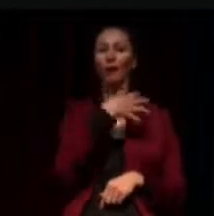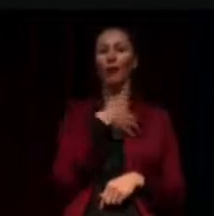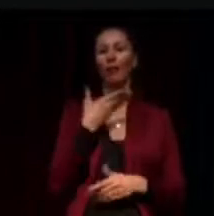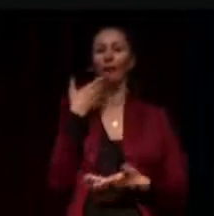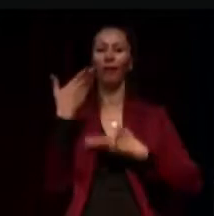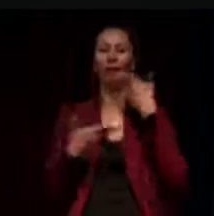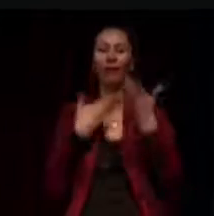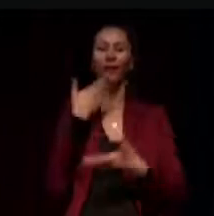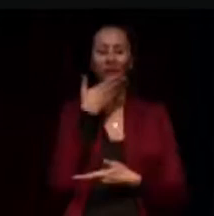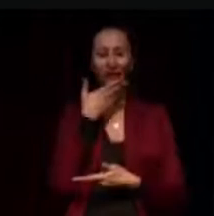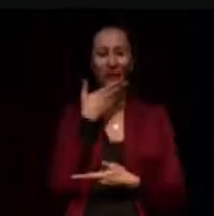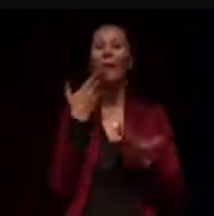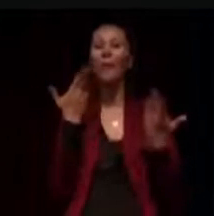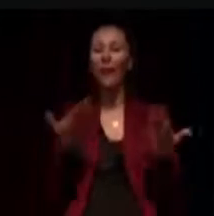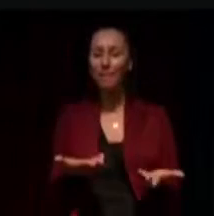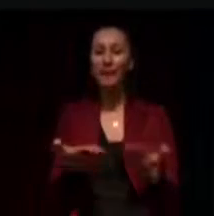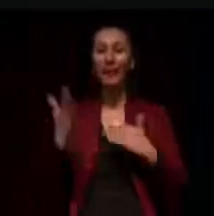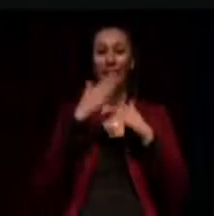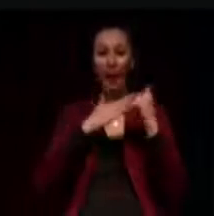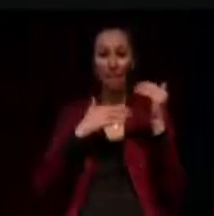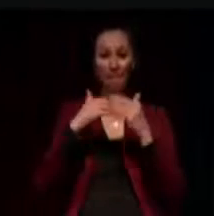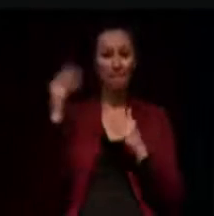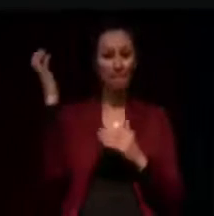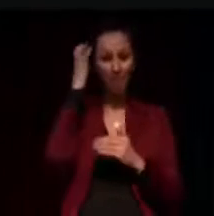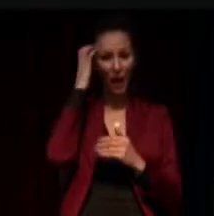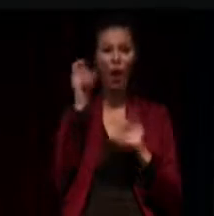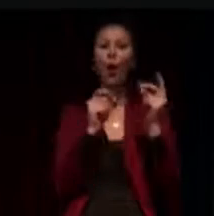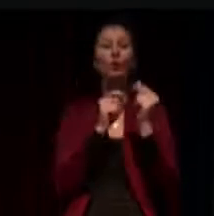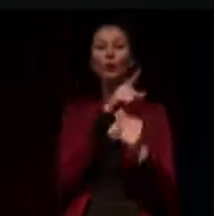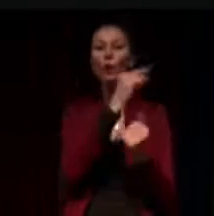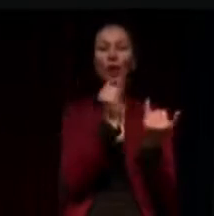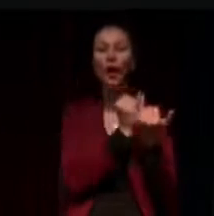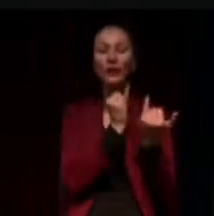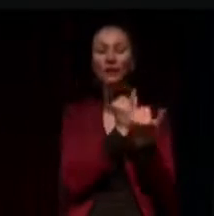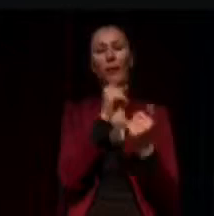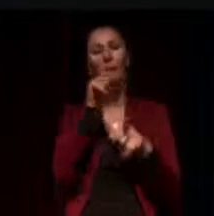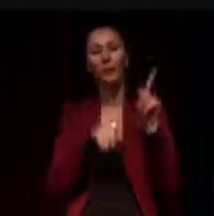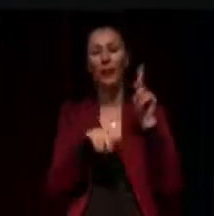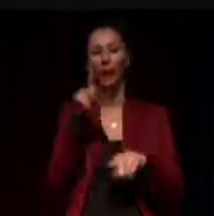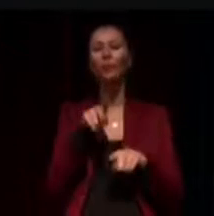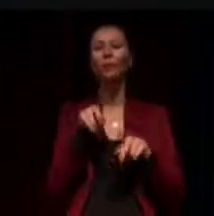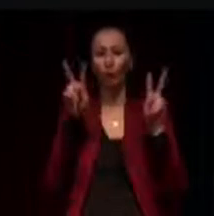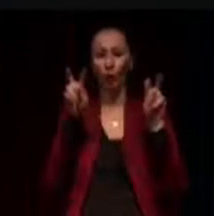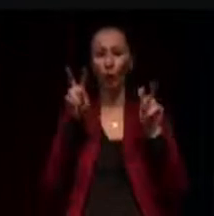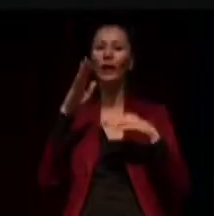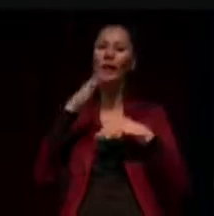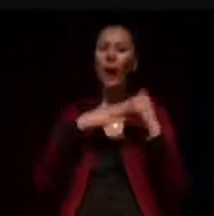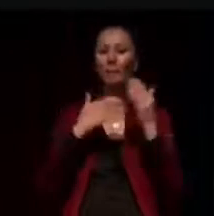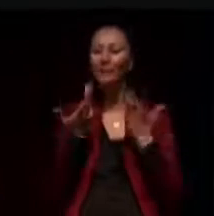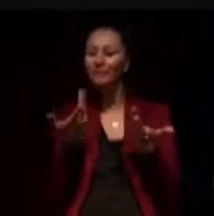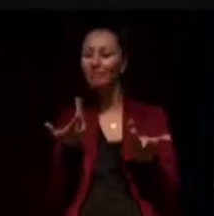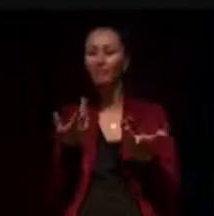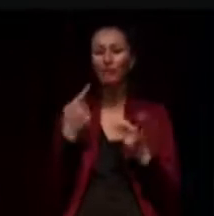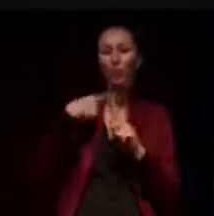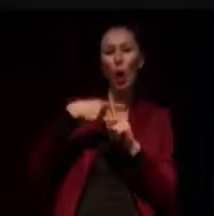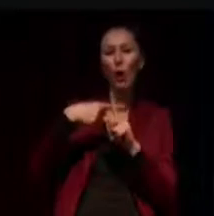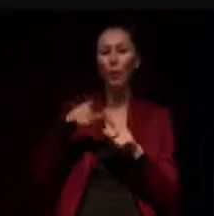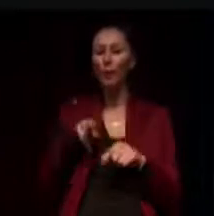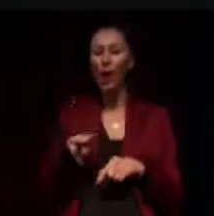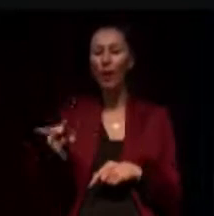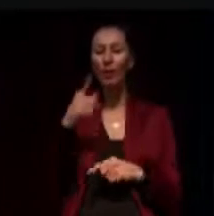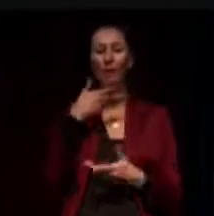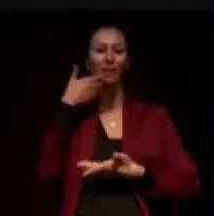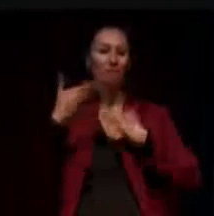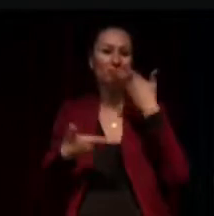getirdi. Tabii temelde Özgür kardeşimiz de bir takım konularda yapıcı, yol gösterici düşüncelerini dile